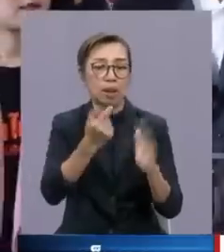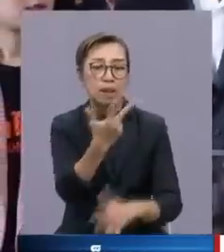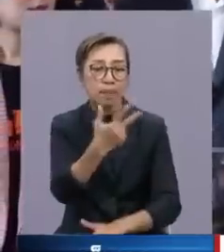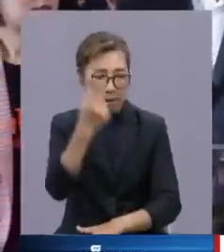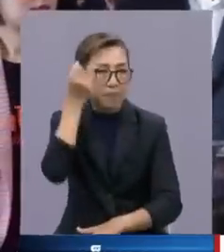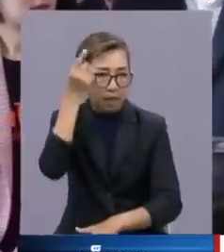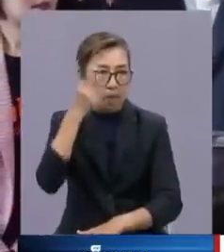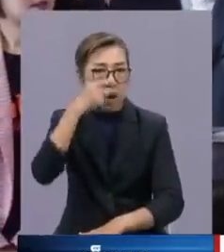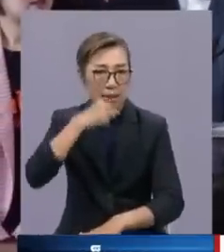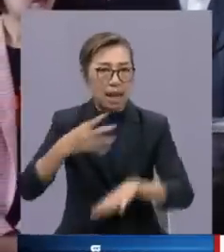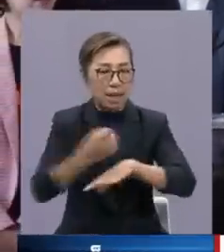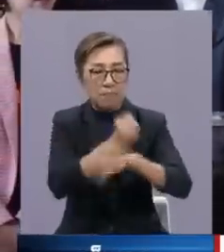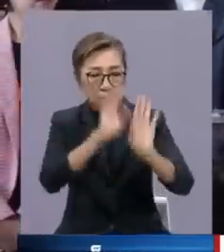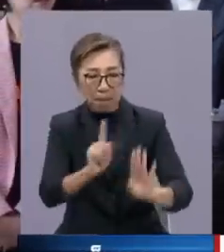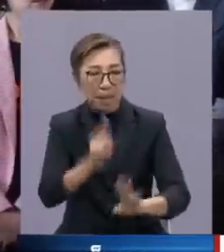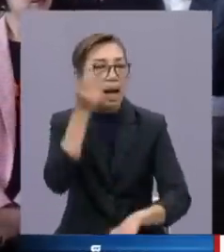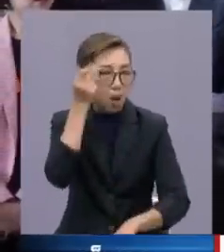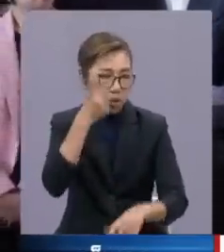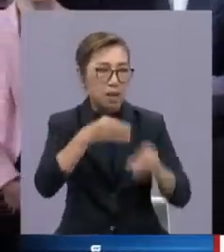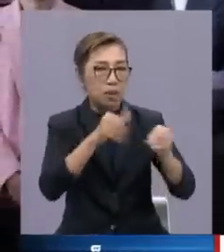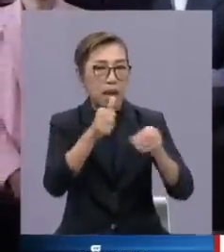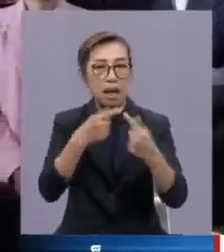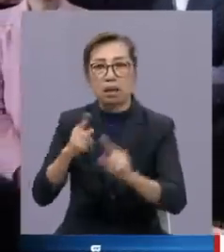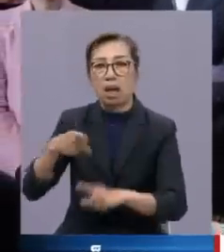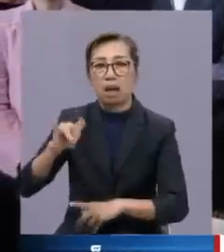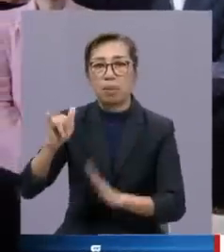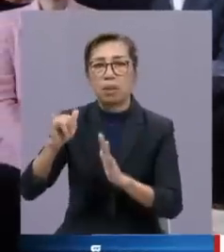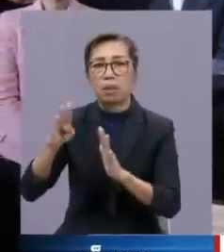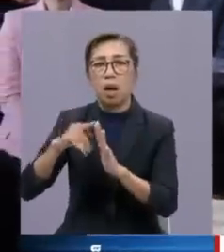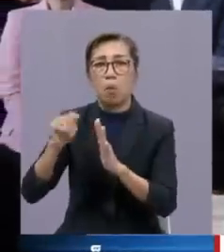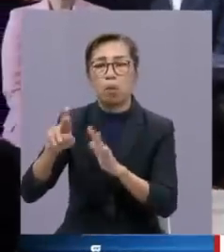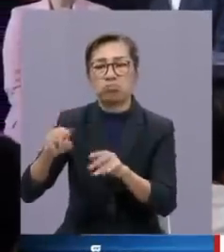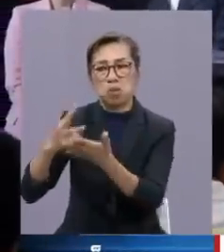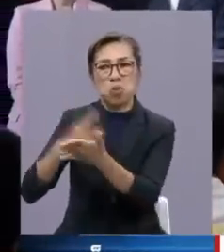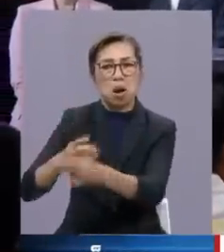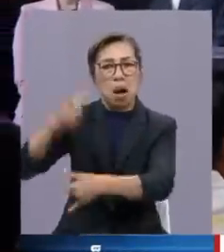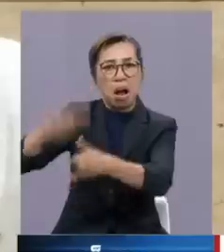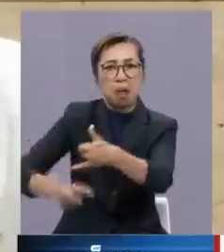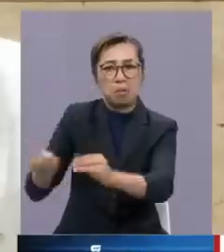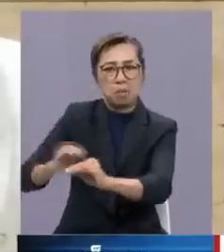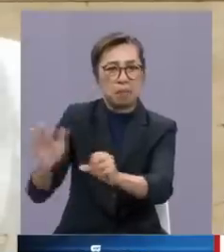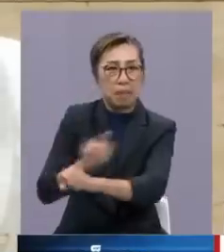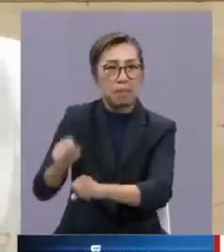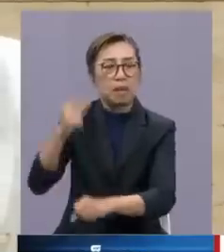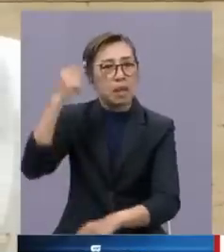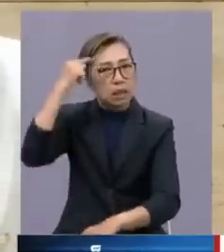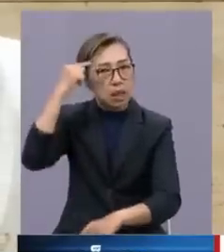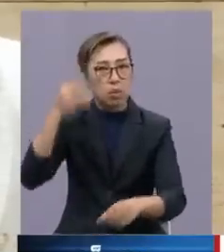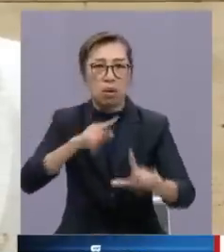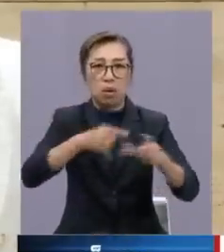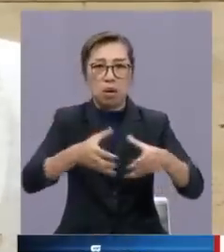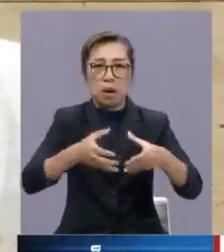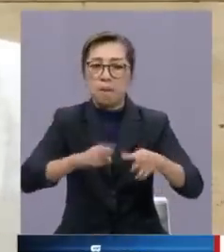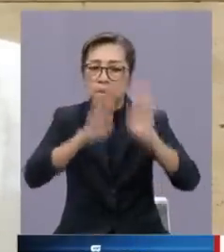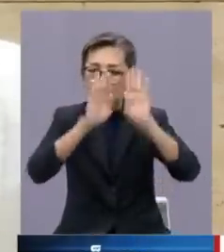ทางการเมืองไทยระดับหนึ่งนะครับส่วนคุณปิยะบุตรเองก็มีบุคลิกนักวิชาการสูงและก็เชื่อมั่นในแนวทางการสร้างพรรคแบบซ้ายยุ